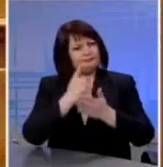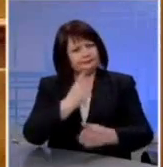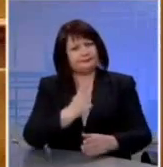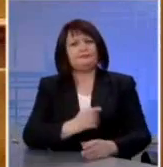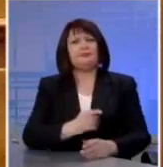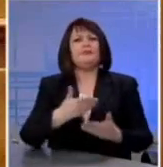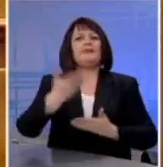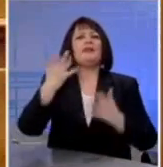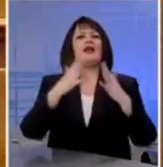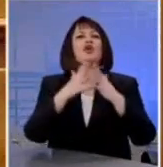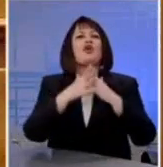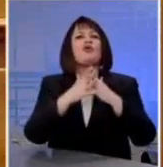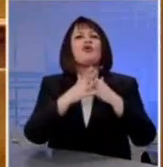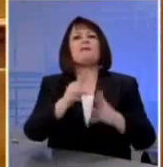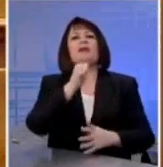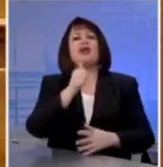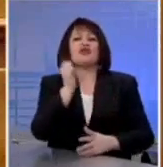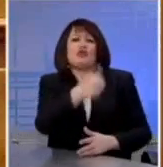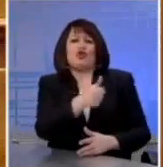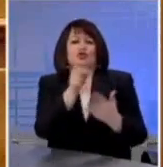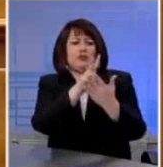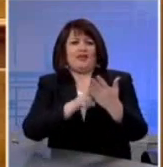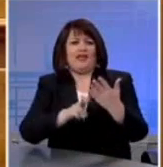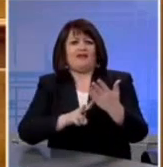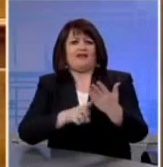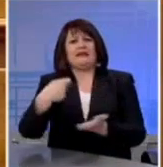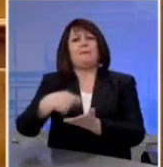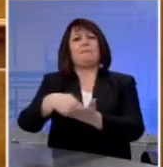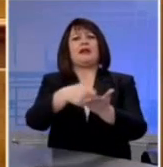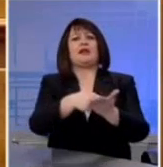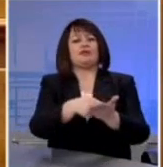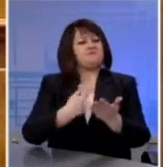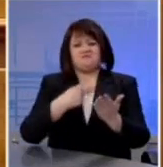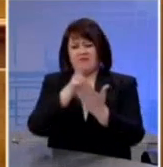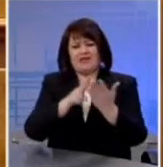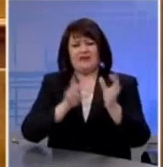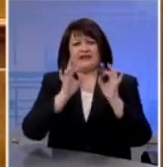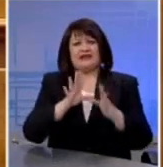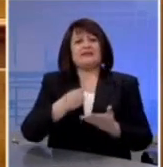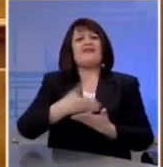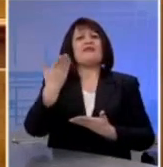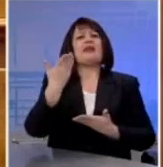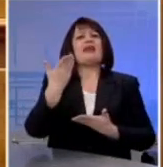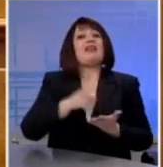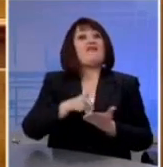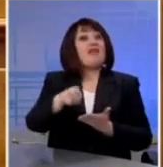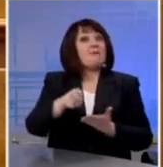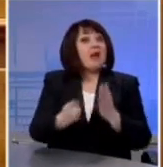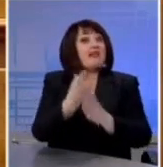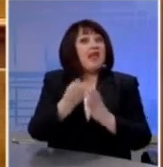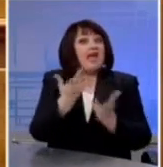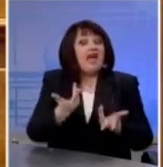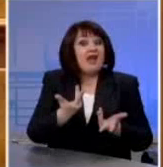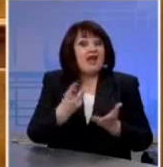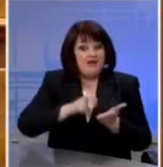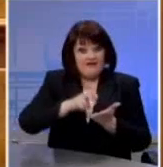Ακρόπολη. Δεν διαβάζει. Ο κύριος Μαυρίκος τη διάβαζε μόνο και εκείνοι που την πληρώνανε. Με τα Νέα τι γίνεται? Με το Βήμα τι γίνεται? Το